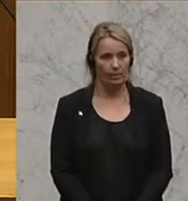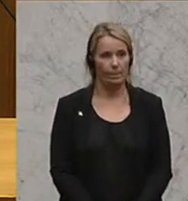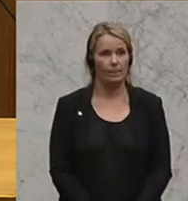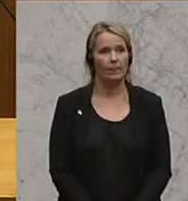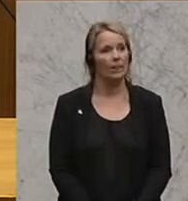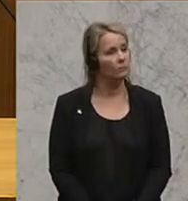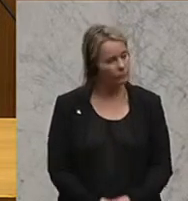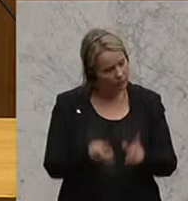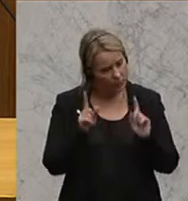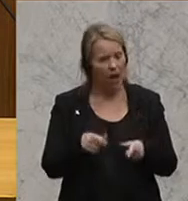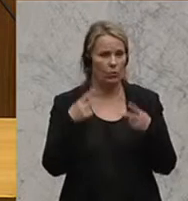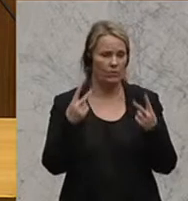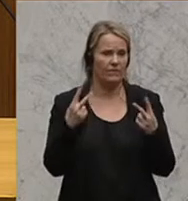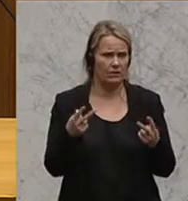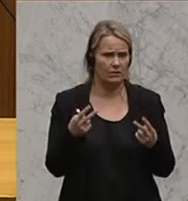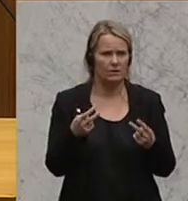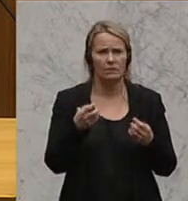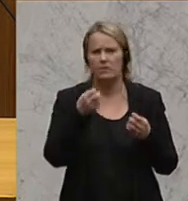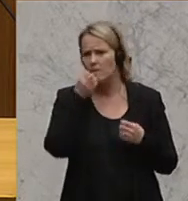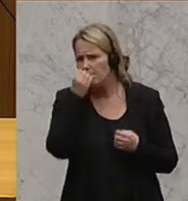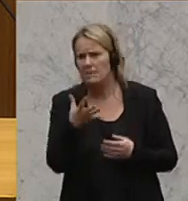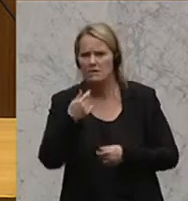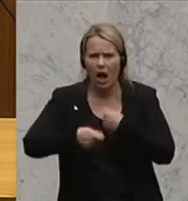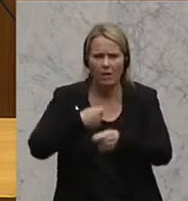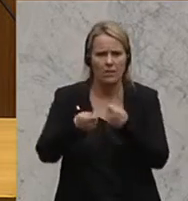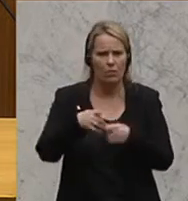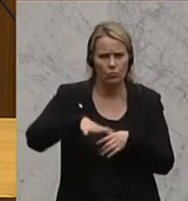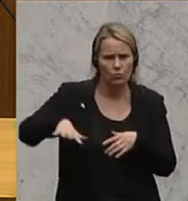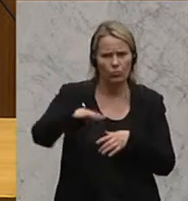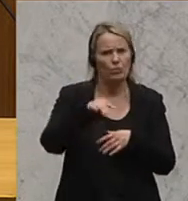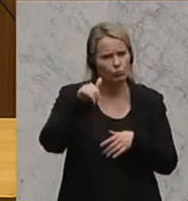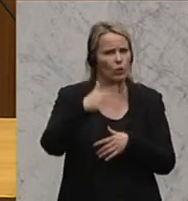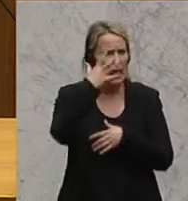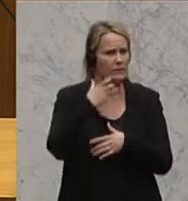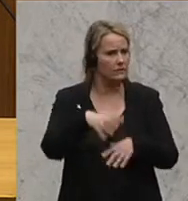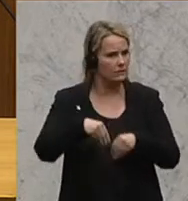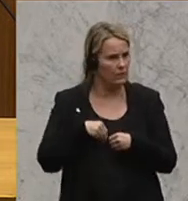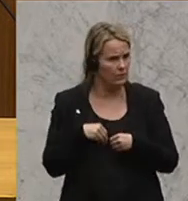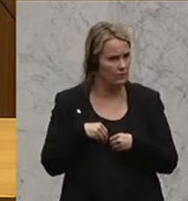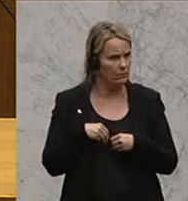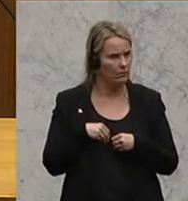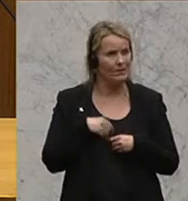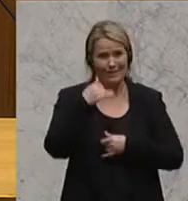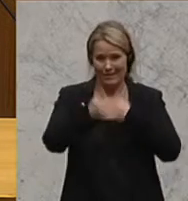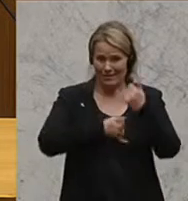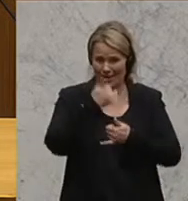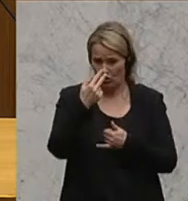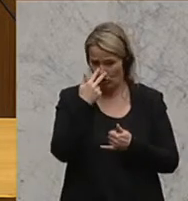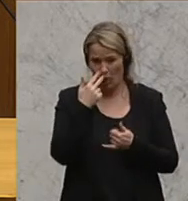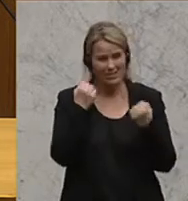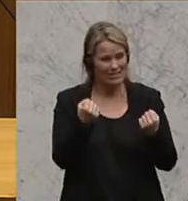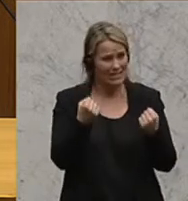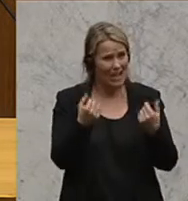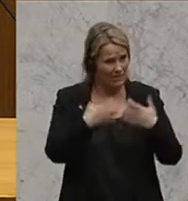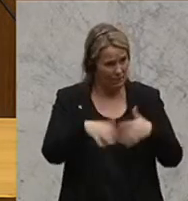Und es ist auch wichtig, die Misshandlungsvorwürfe gegen die Polizei ernst zu nehmen. Wenn wir uns den jährlichen Sicherheitsbericht